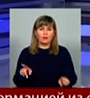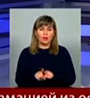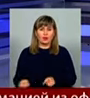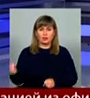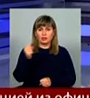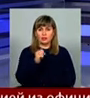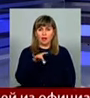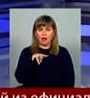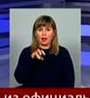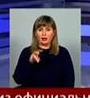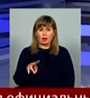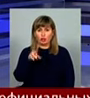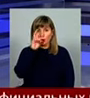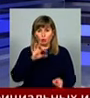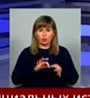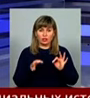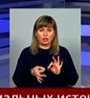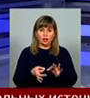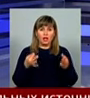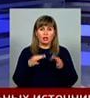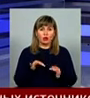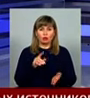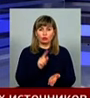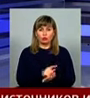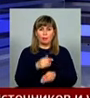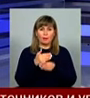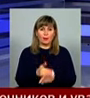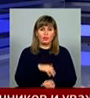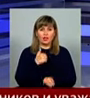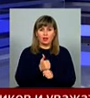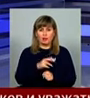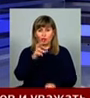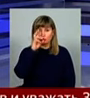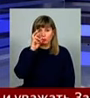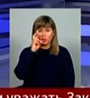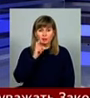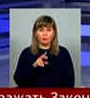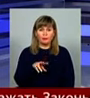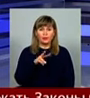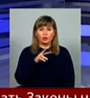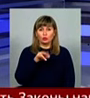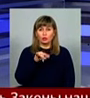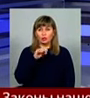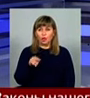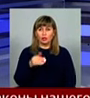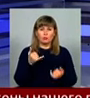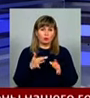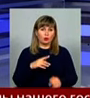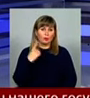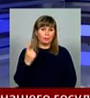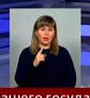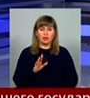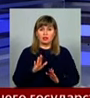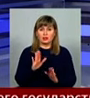назначил Ерлана Карина госсекретарем, освободив от должности помощника главы государства. А вот Мурат Нуртулеу теперь будет первым